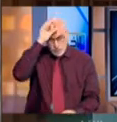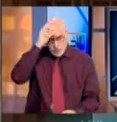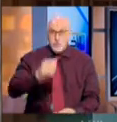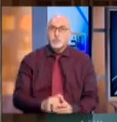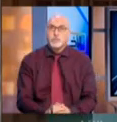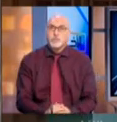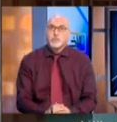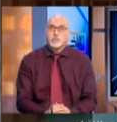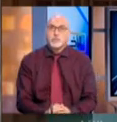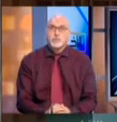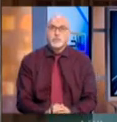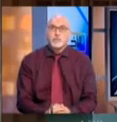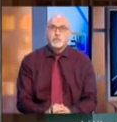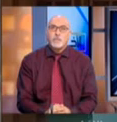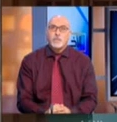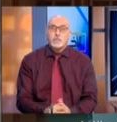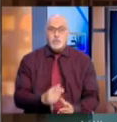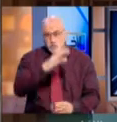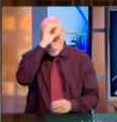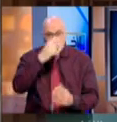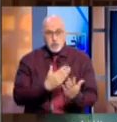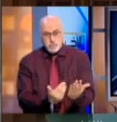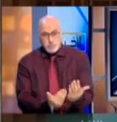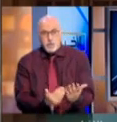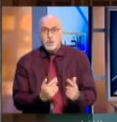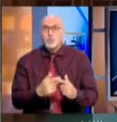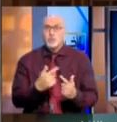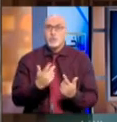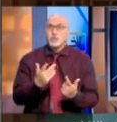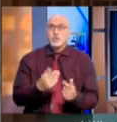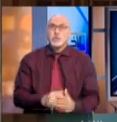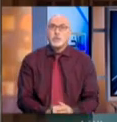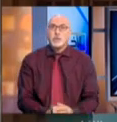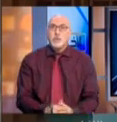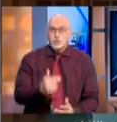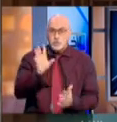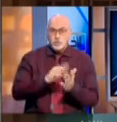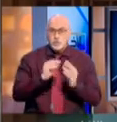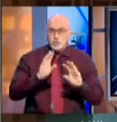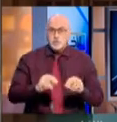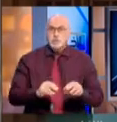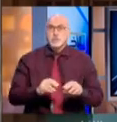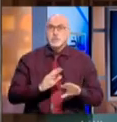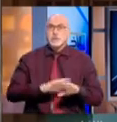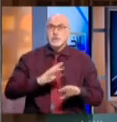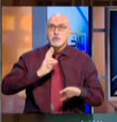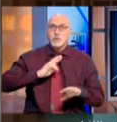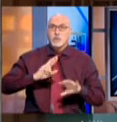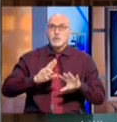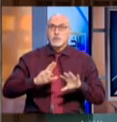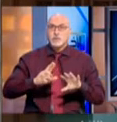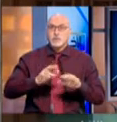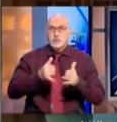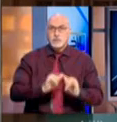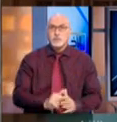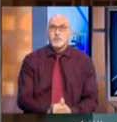السعودية لتطلع الجزائر استلام مقعد في مجلس الأمن الدولي، ونثق أن